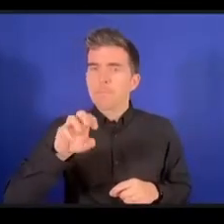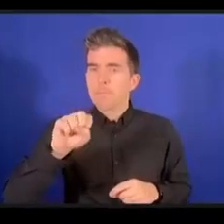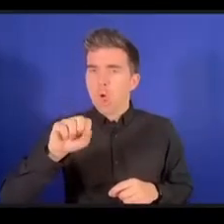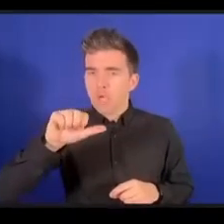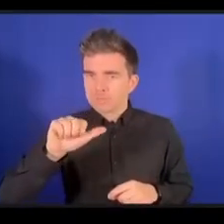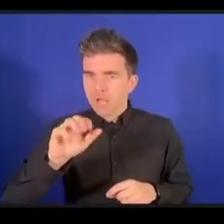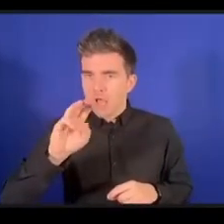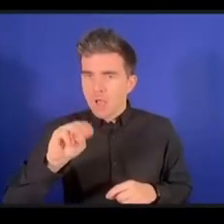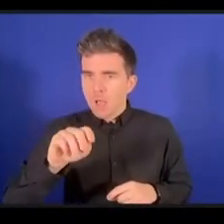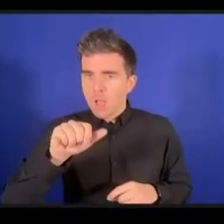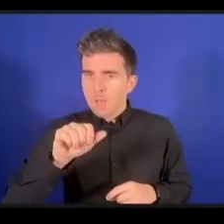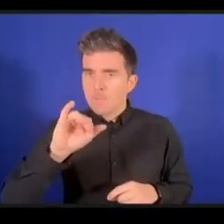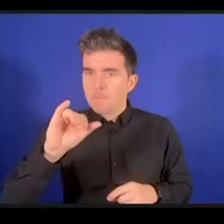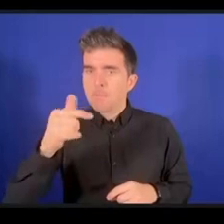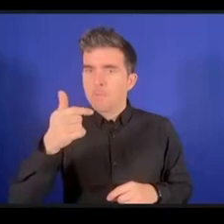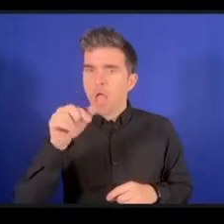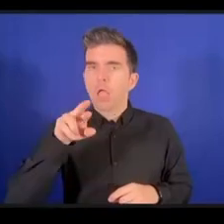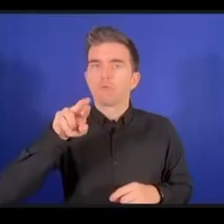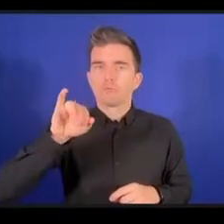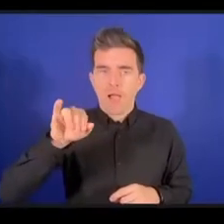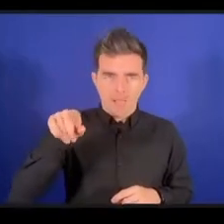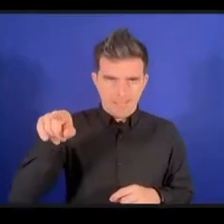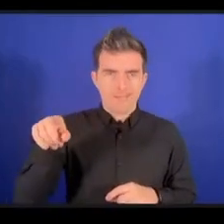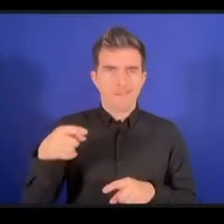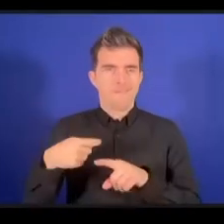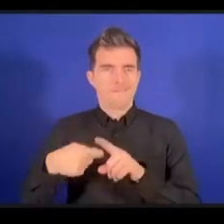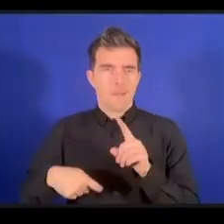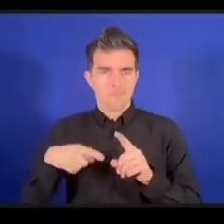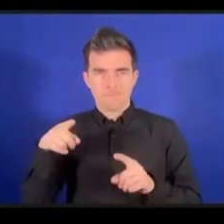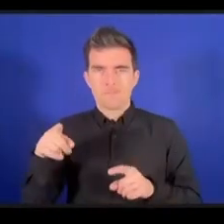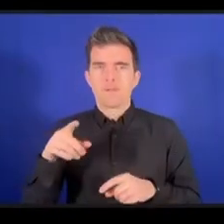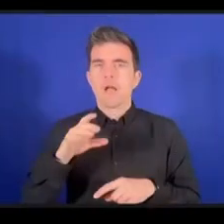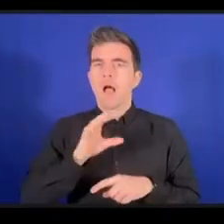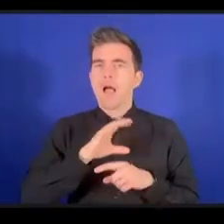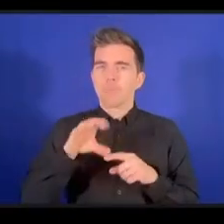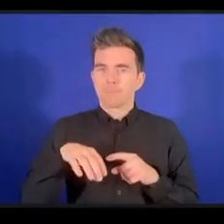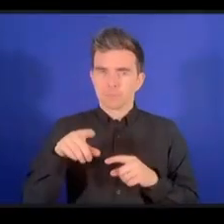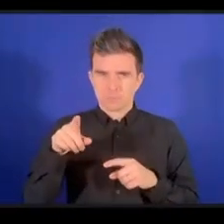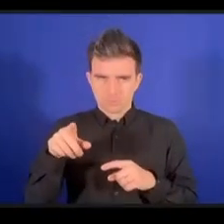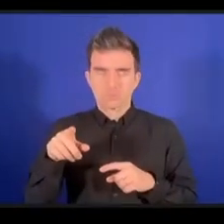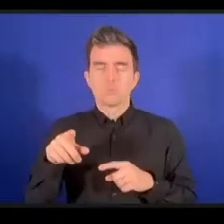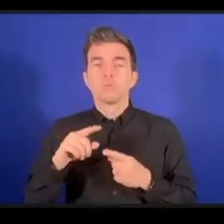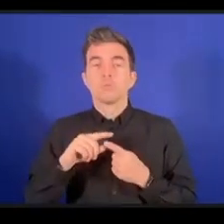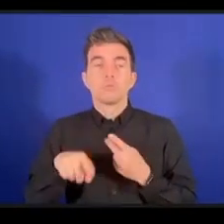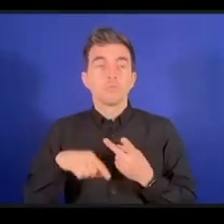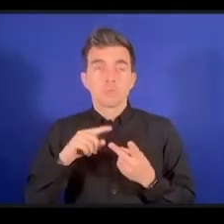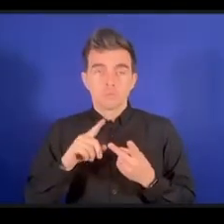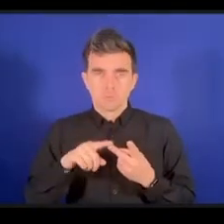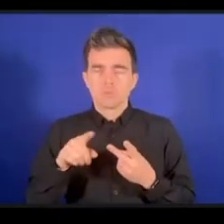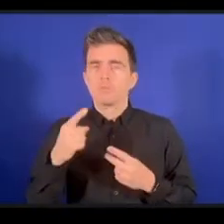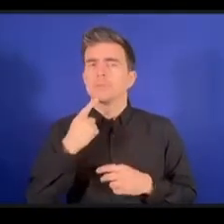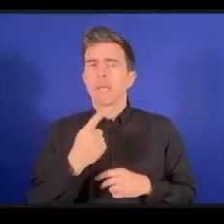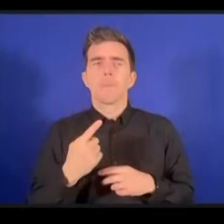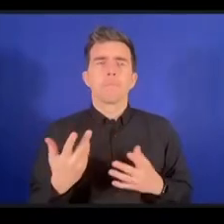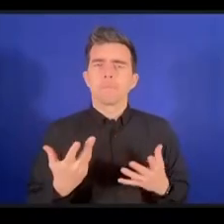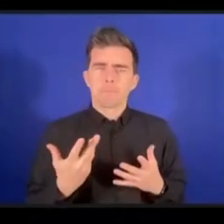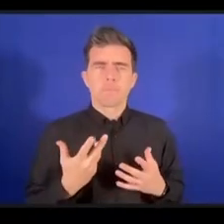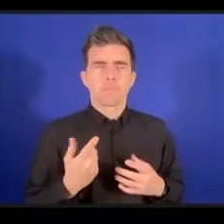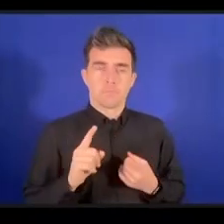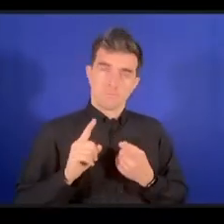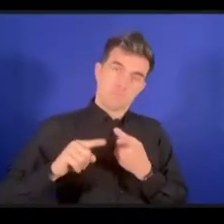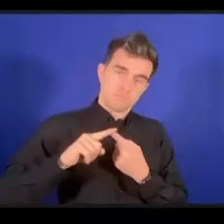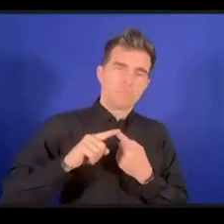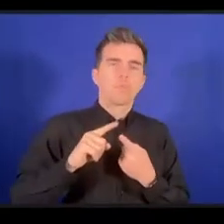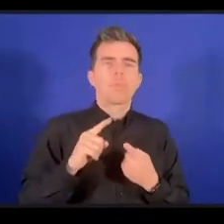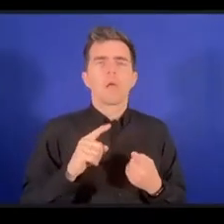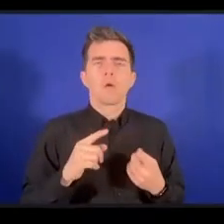用什么样的策略来提升已经建立起的国际规